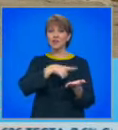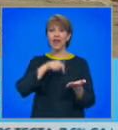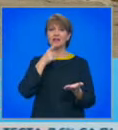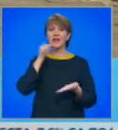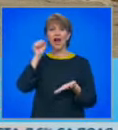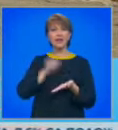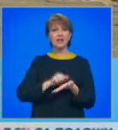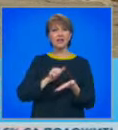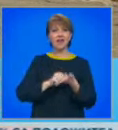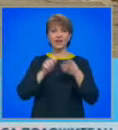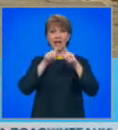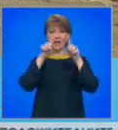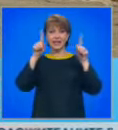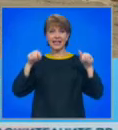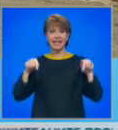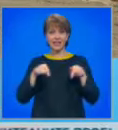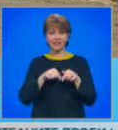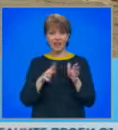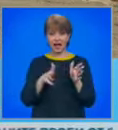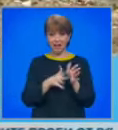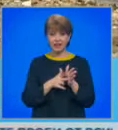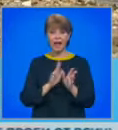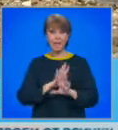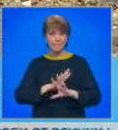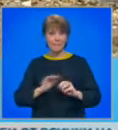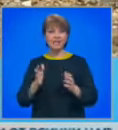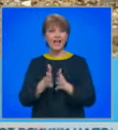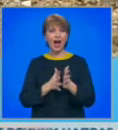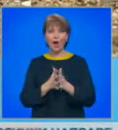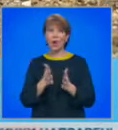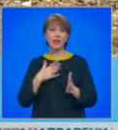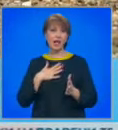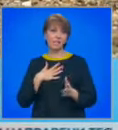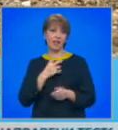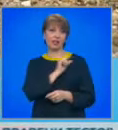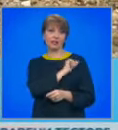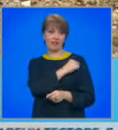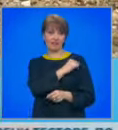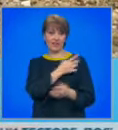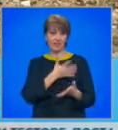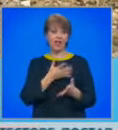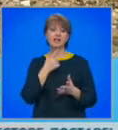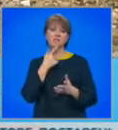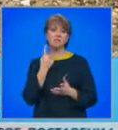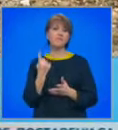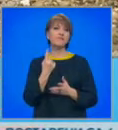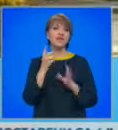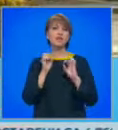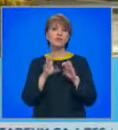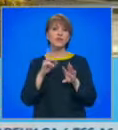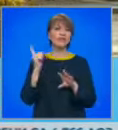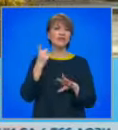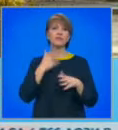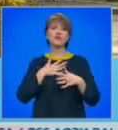са издавали сертификати без хора да бъдат вакцинирани на свои близки и така. За сега съобщават само, че се води някакво